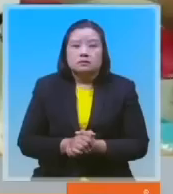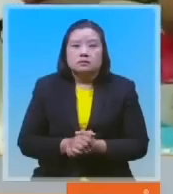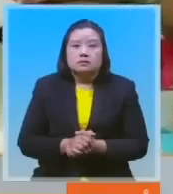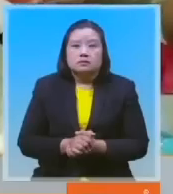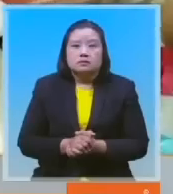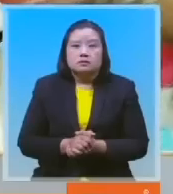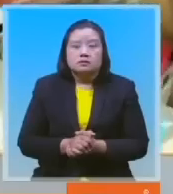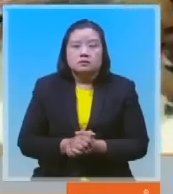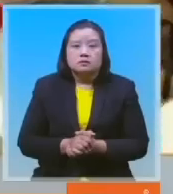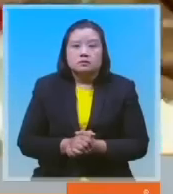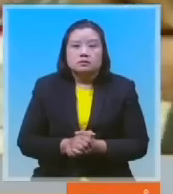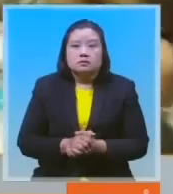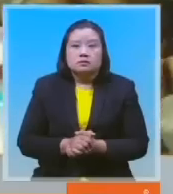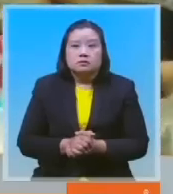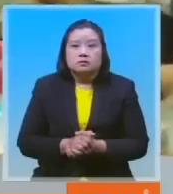ครับ